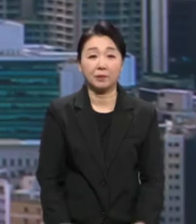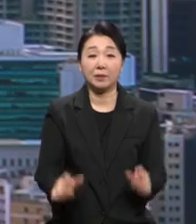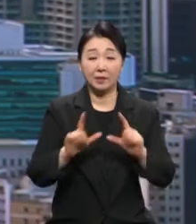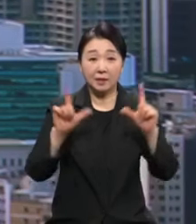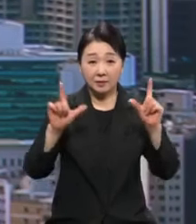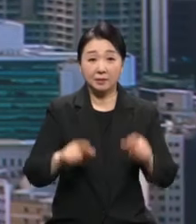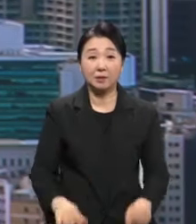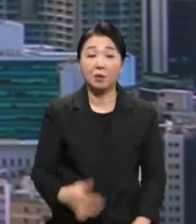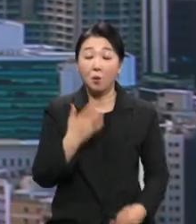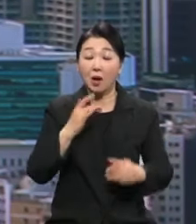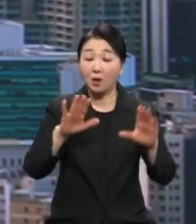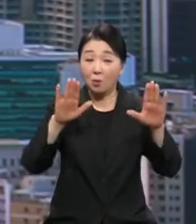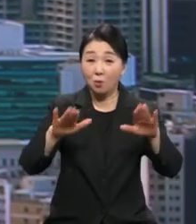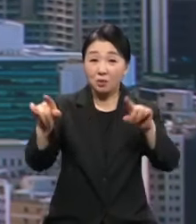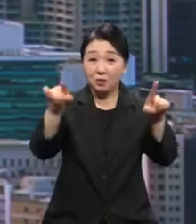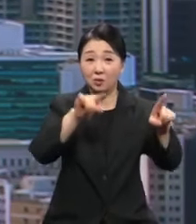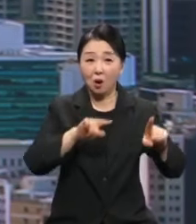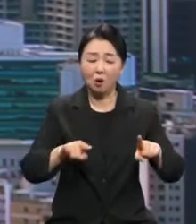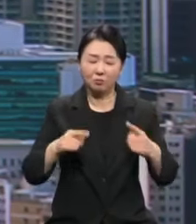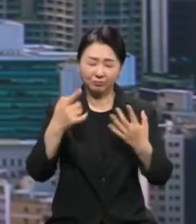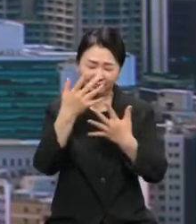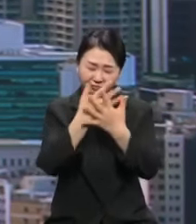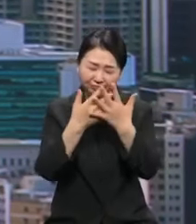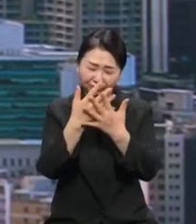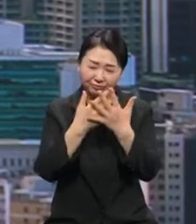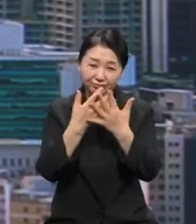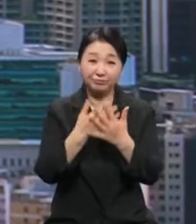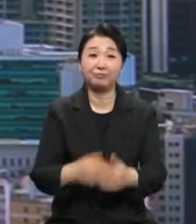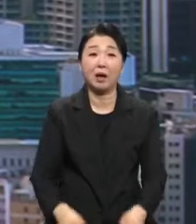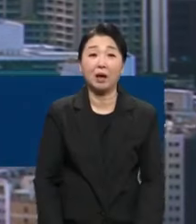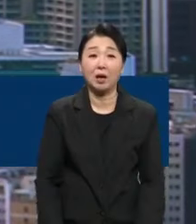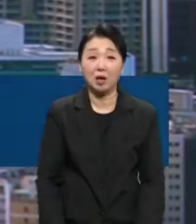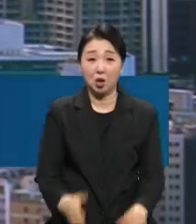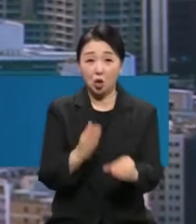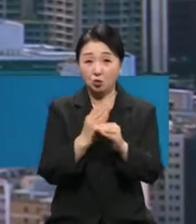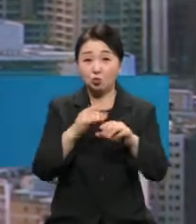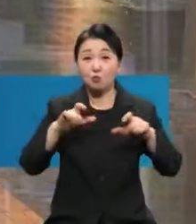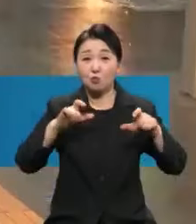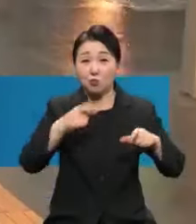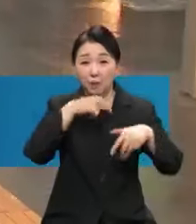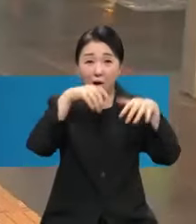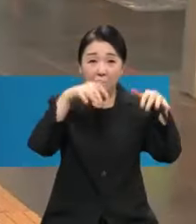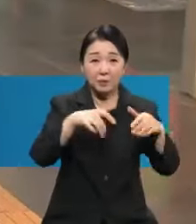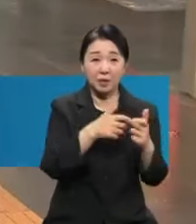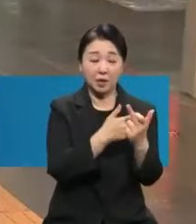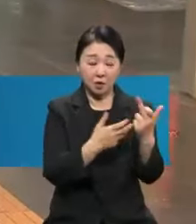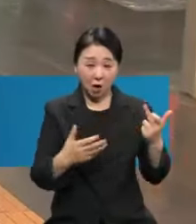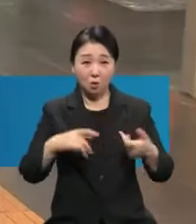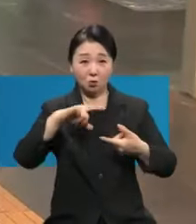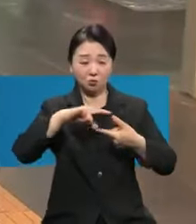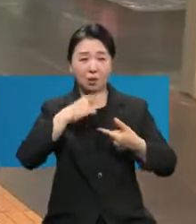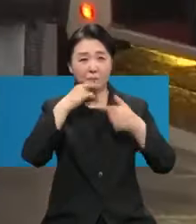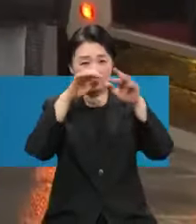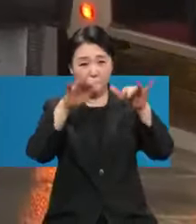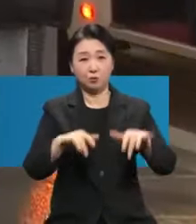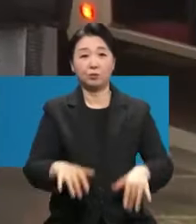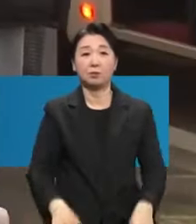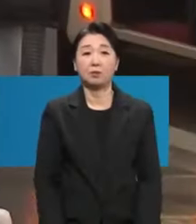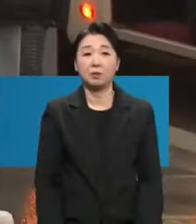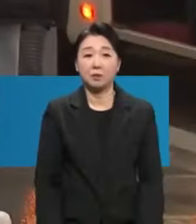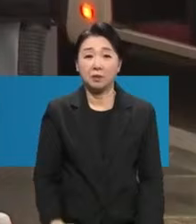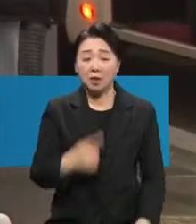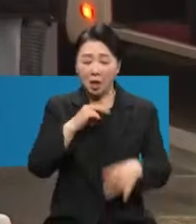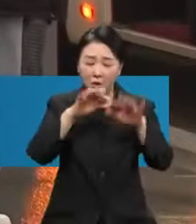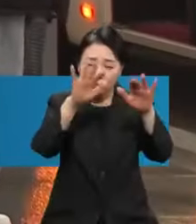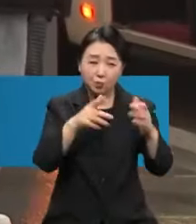날씨입니다. 화요일인 오늘은 전국이 대체로 흐린 가운데 중부지방에는 비가, 강원 영동을 중심으로는 눈이 내리겠습니다. 예상